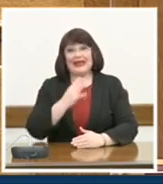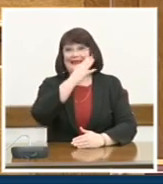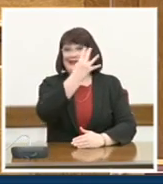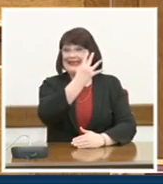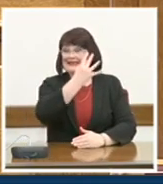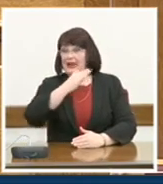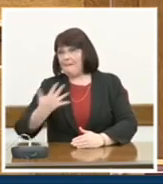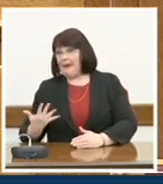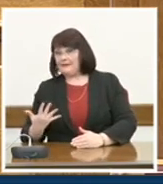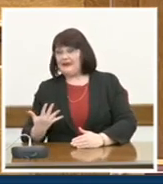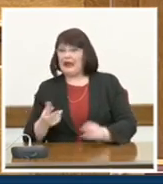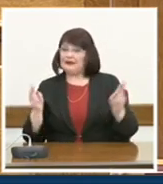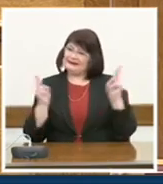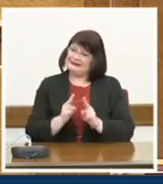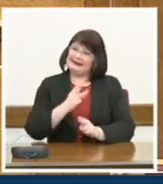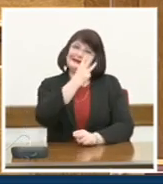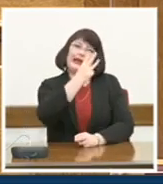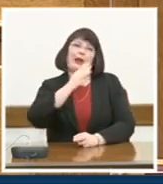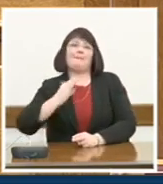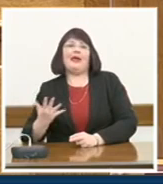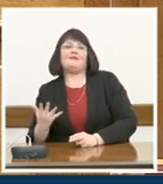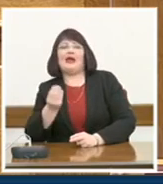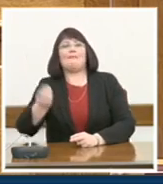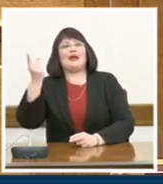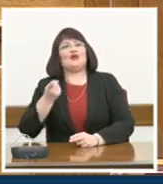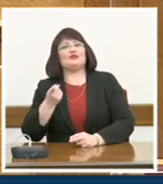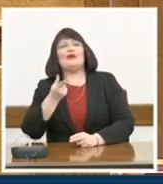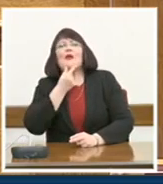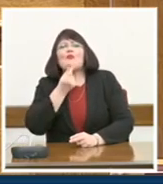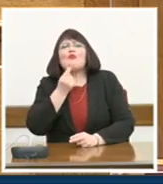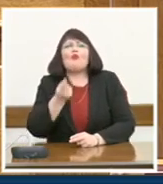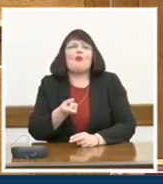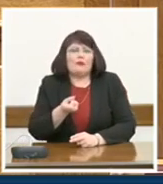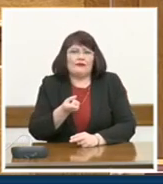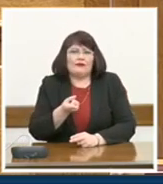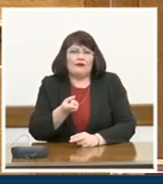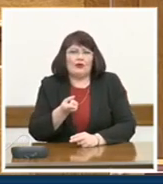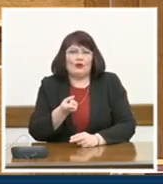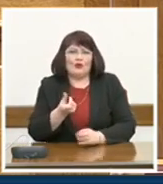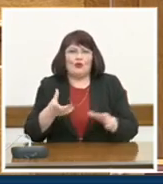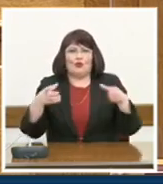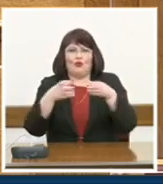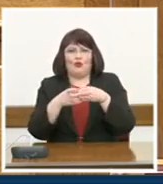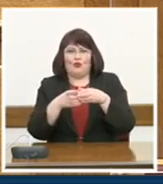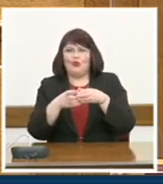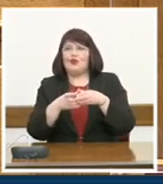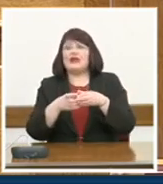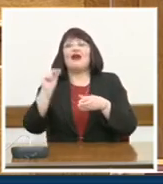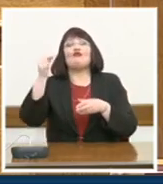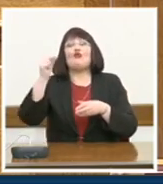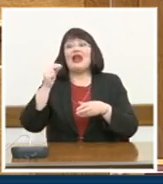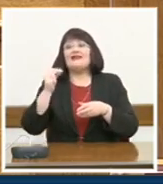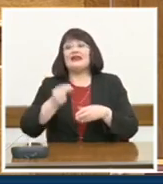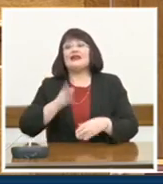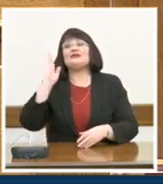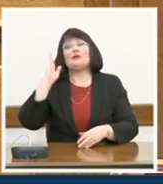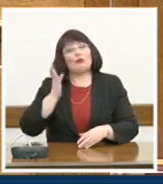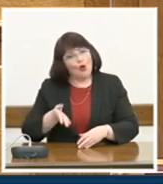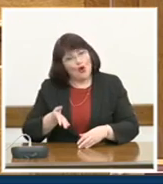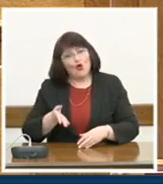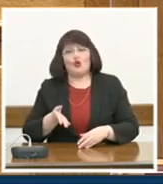στα 3/5 και κάνατε πιο εύκολο για την εκάστοτε κοινοβουλευτική πλειοψηφία να τοποθετεί τους δικούς